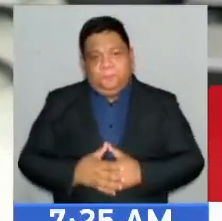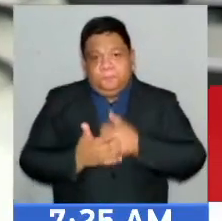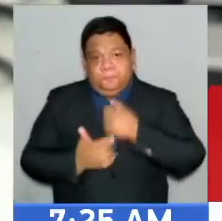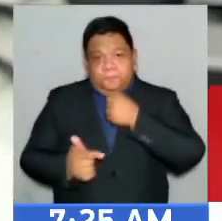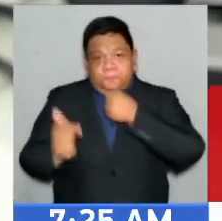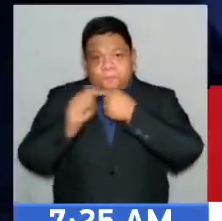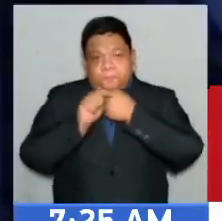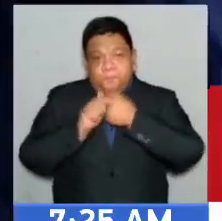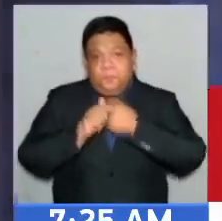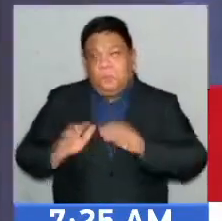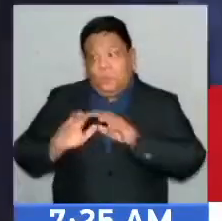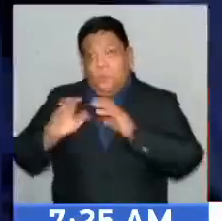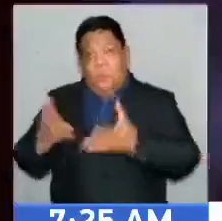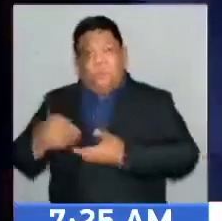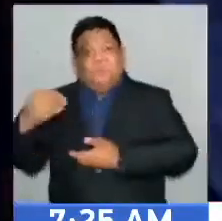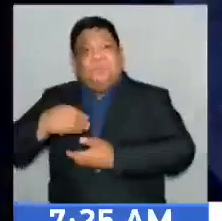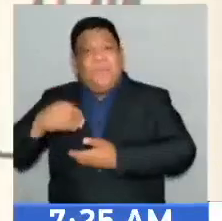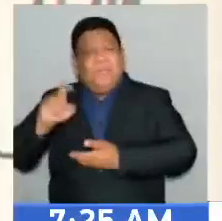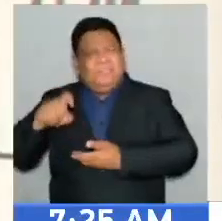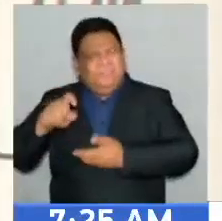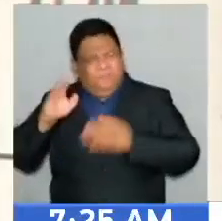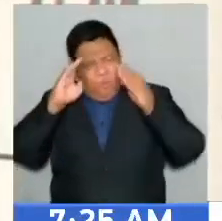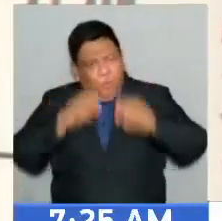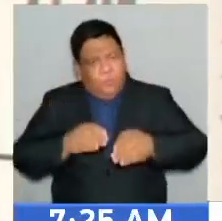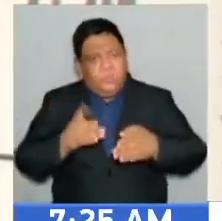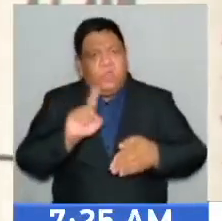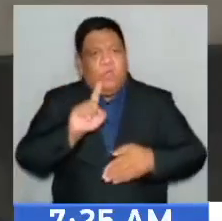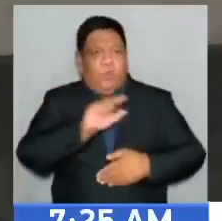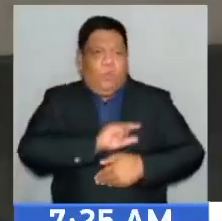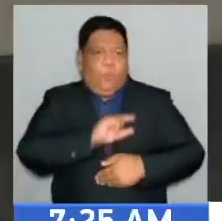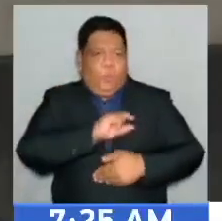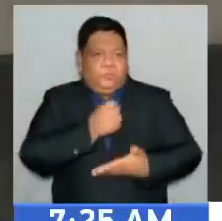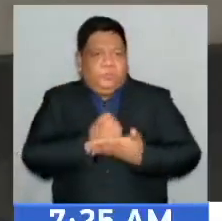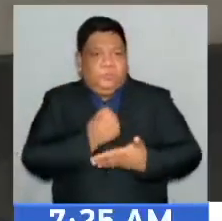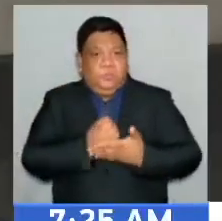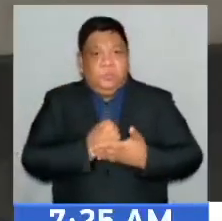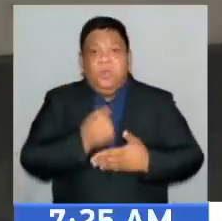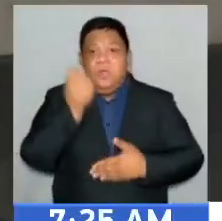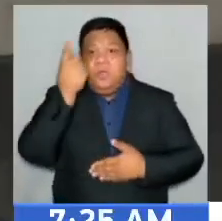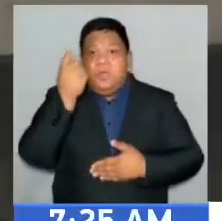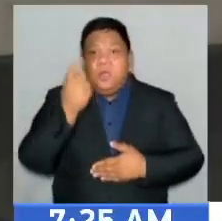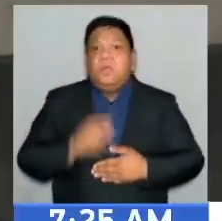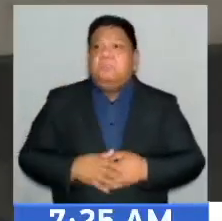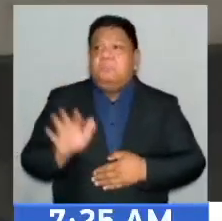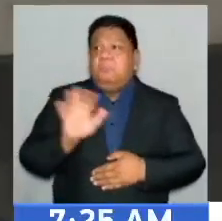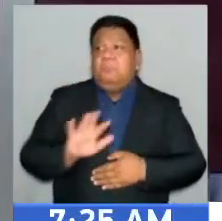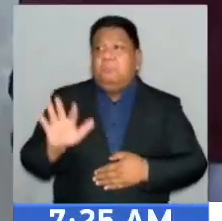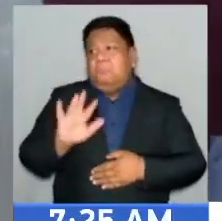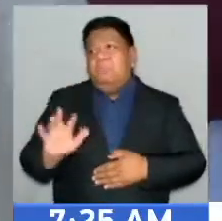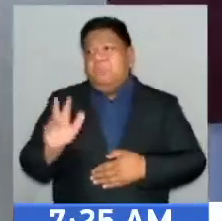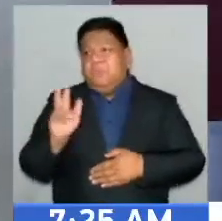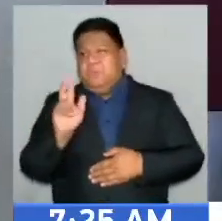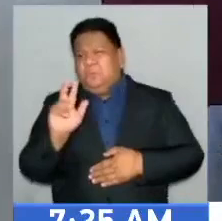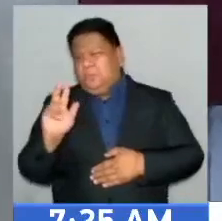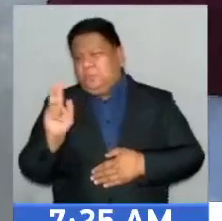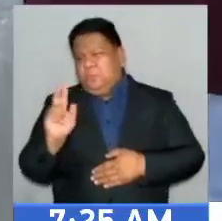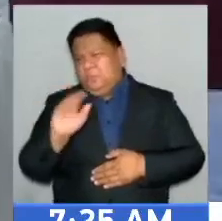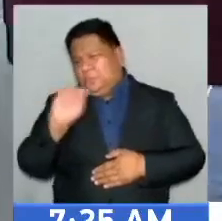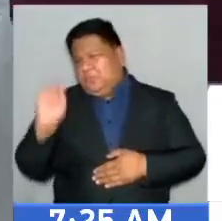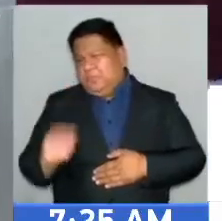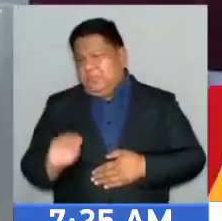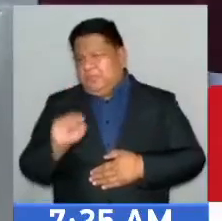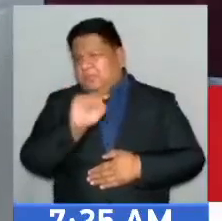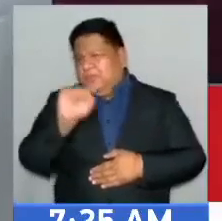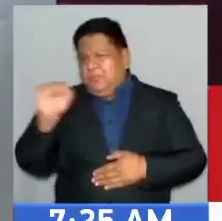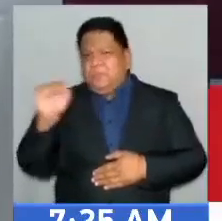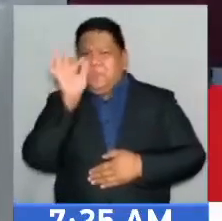antas ng sahod. Isa raw sa bawat 3 manggagawa ang nagsabing below minimum wage ang sinasahod nila. At sa patuloy na pagdating